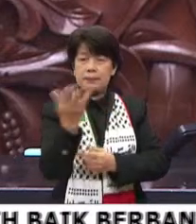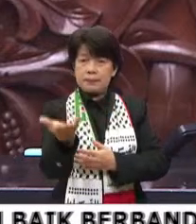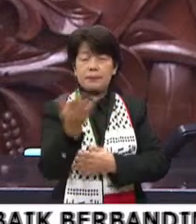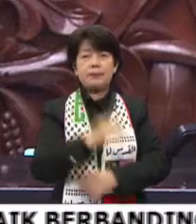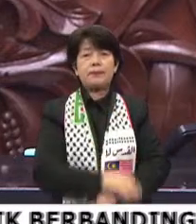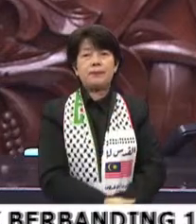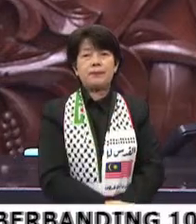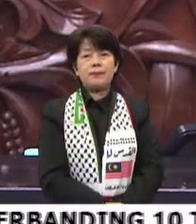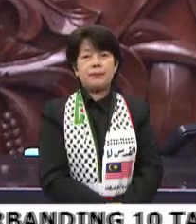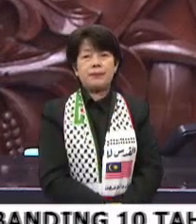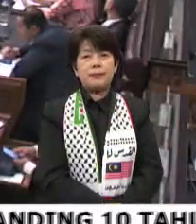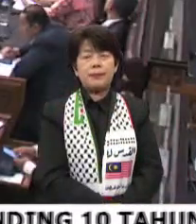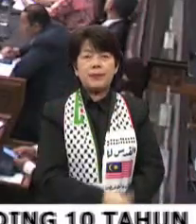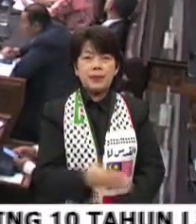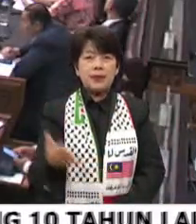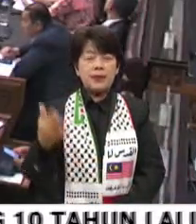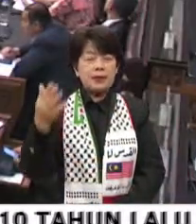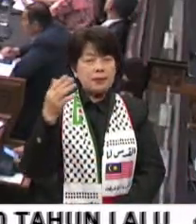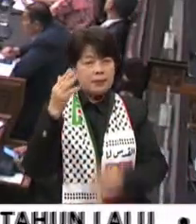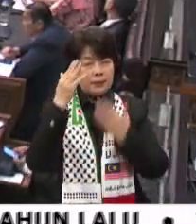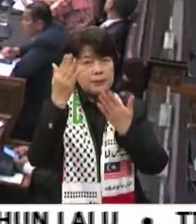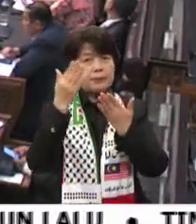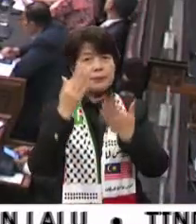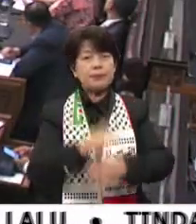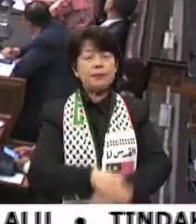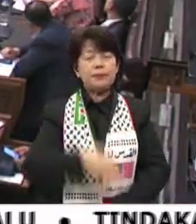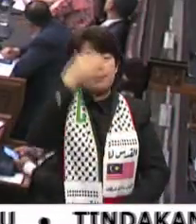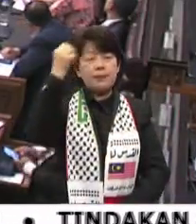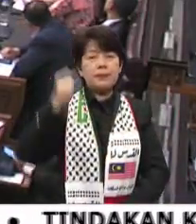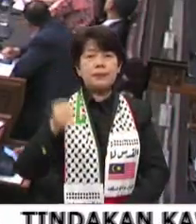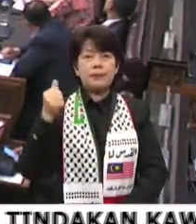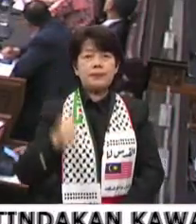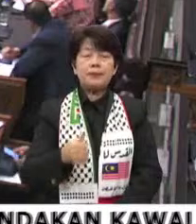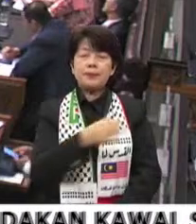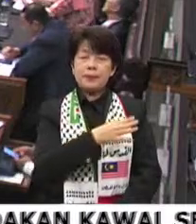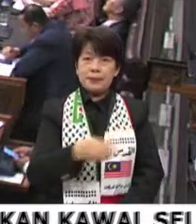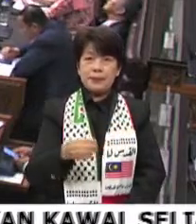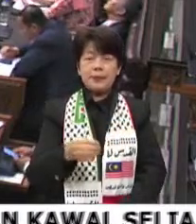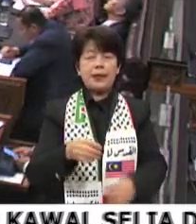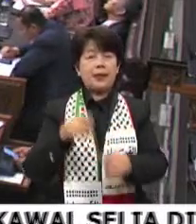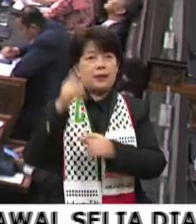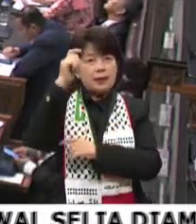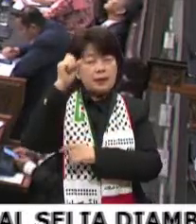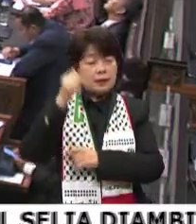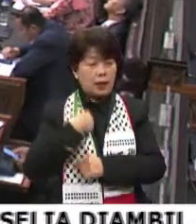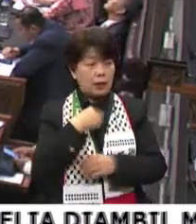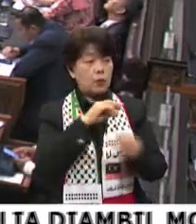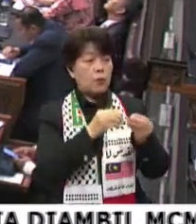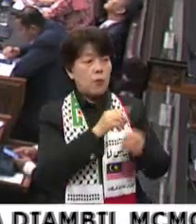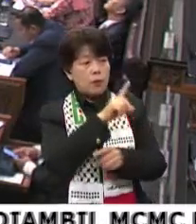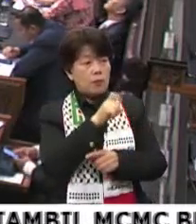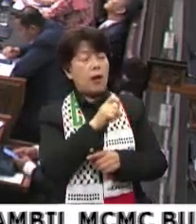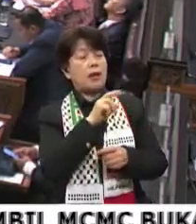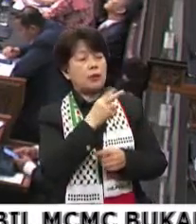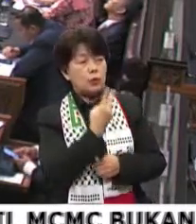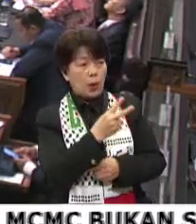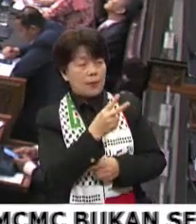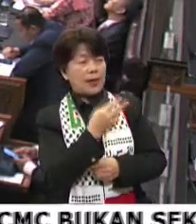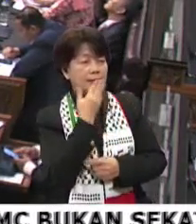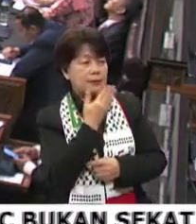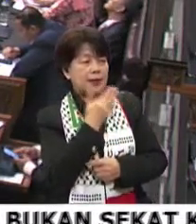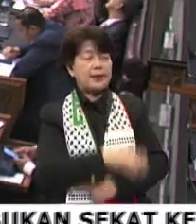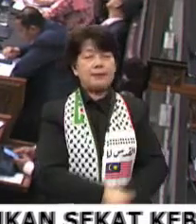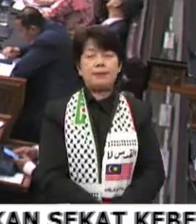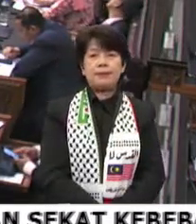Hamzah Assalamualaikum warahmatullahi wabarakatuh salam sejahtera Tan Sri yang di-pertua soalan saya nombor 12 nasib